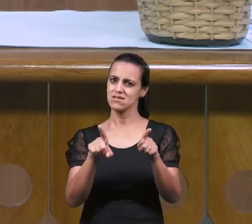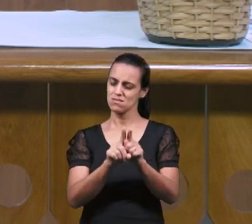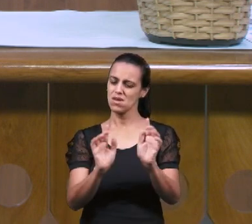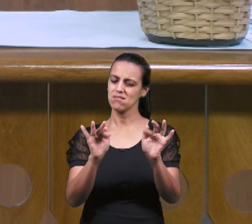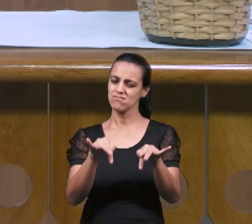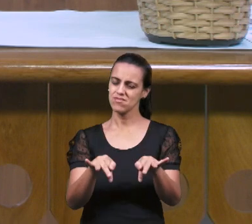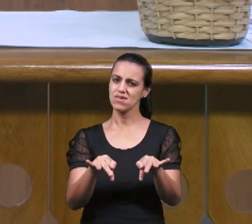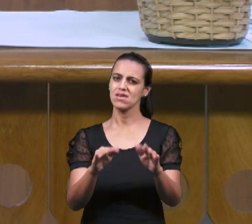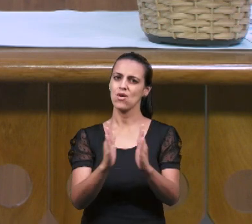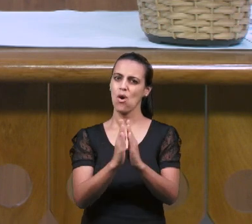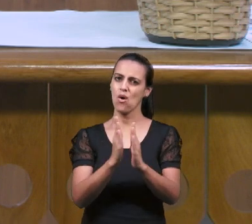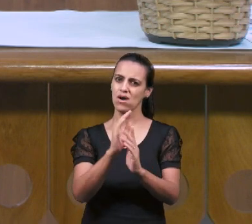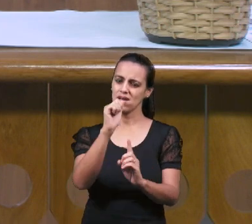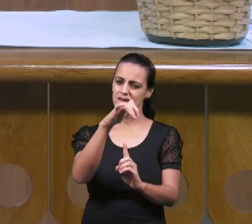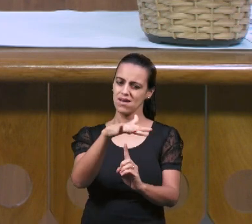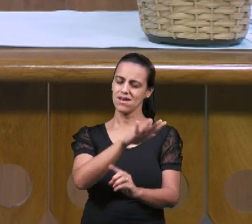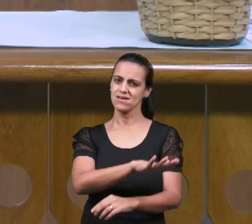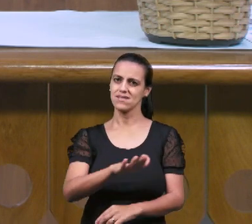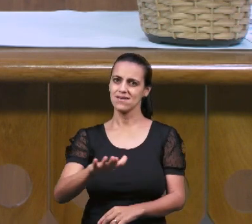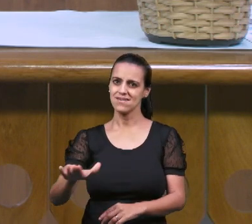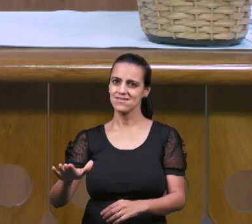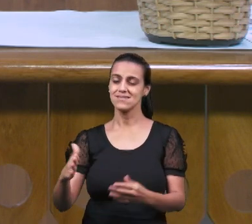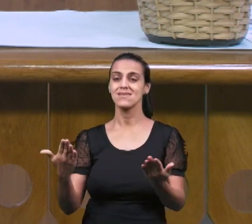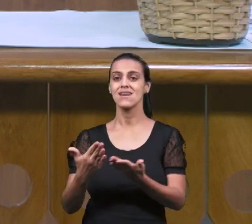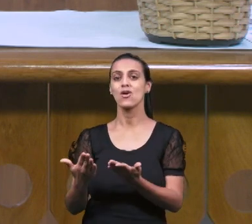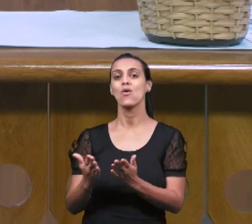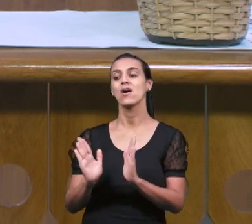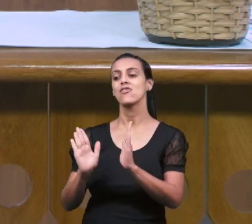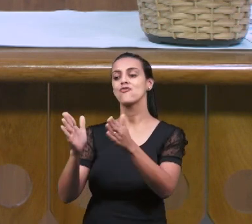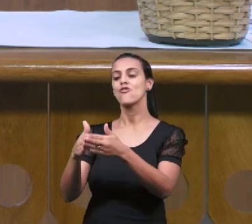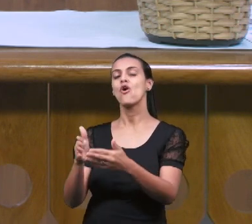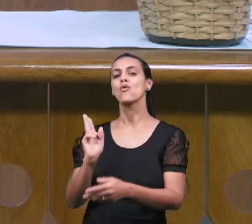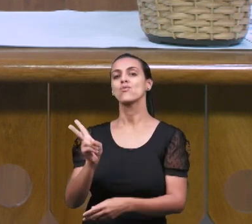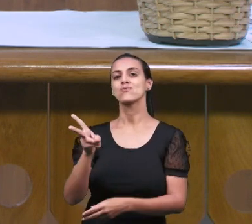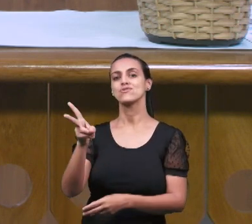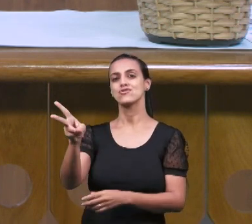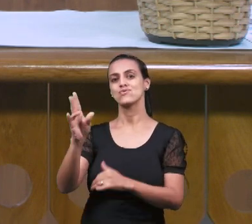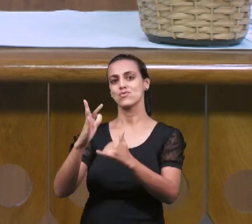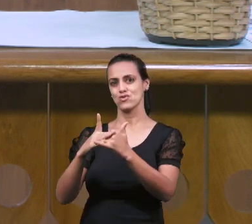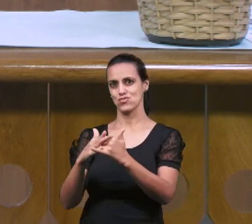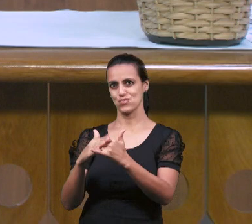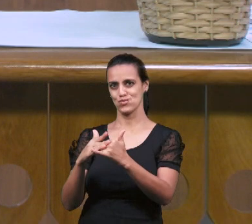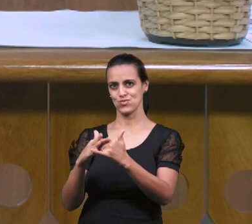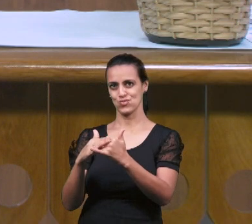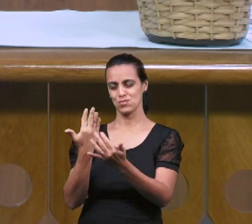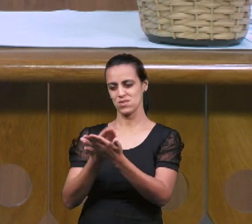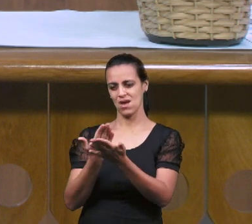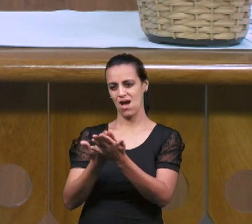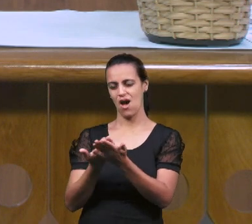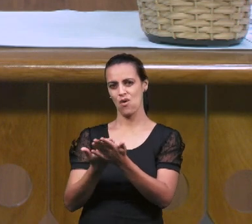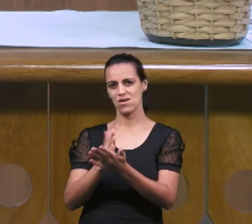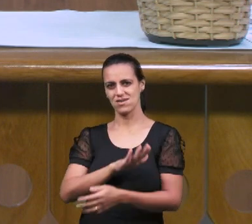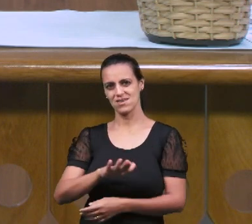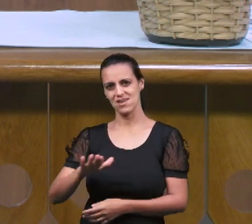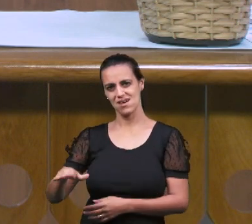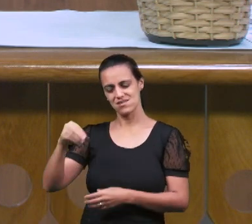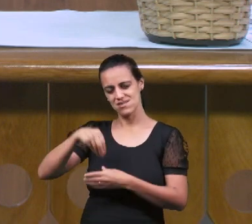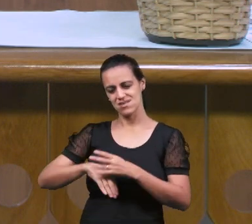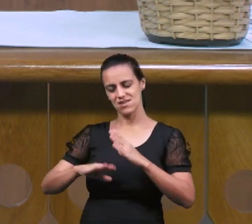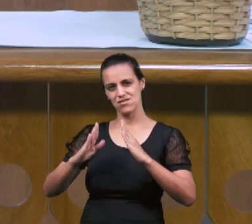maintenant par YouTube, sur YouTube pour les études avec les enfants. La paix du Seigneur aux frères qui sont dans les